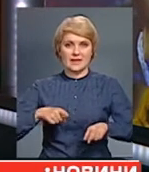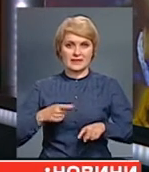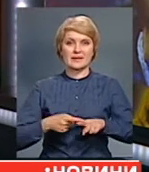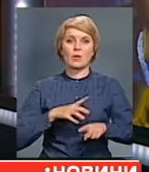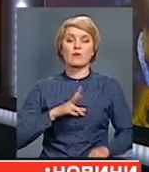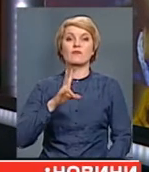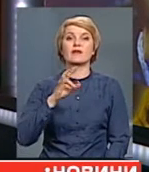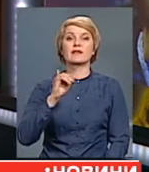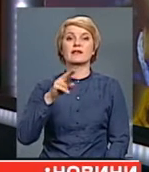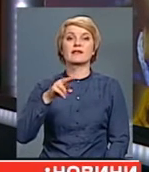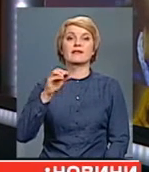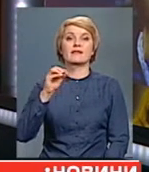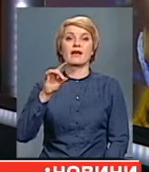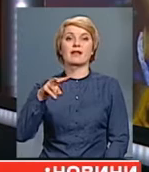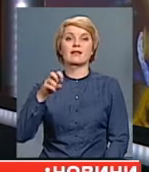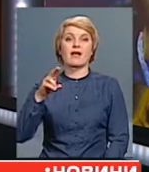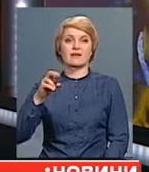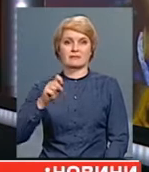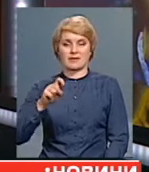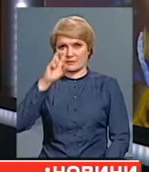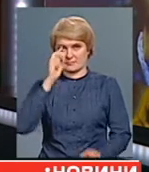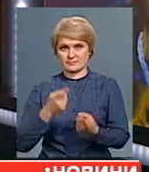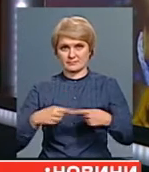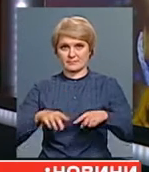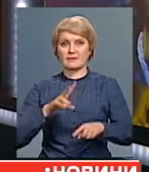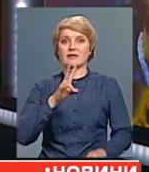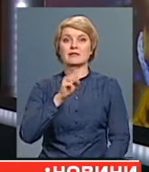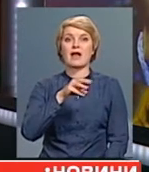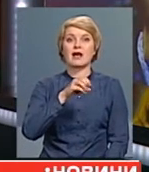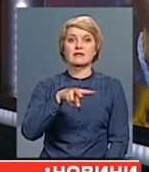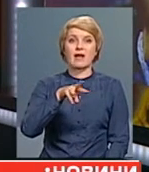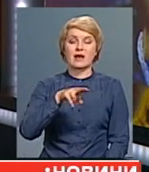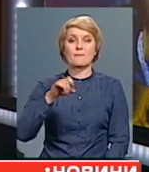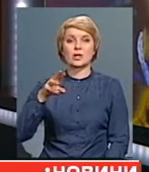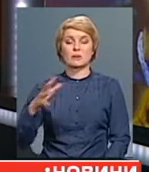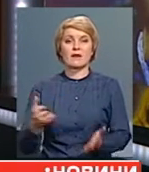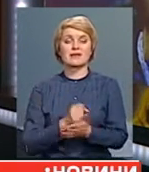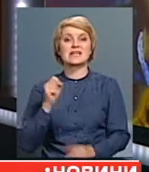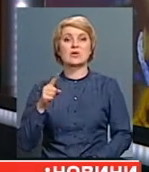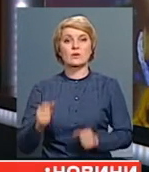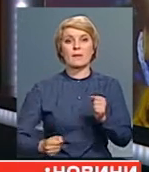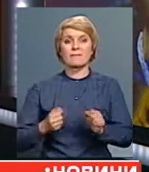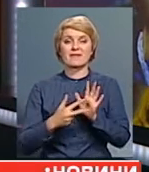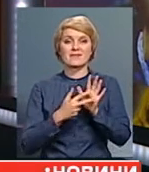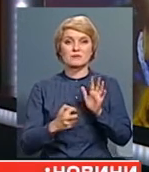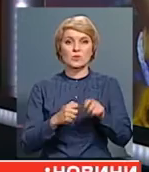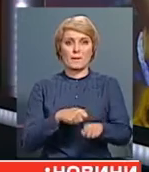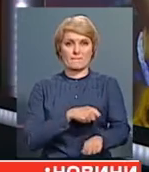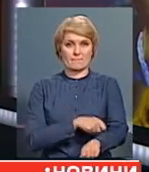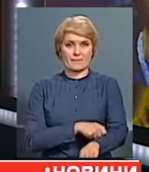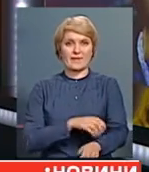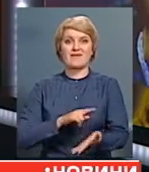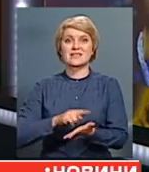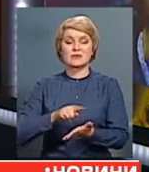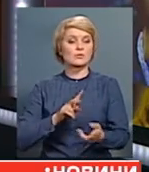у Нідерландах. Наталя Прищепа виграла золото в бігу на 800 метрів. І в аеропорту Бориспіль її сьогодні зустрічав